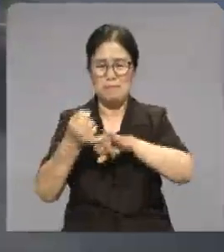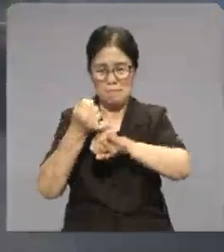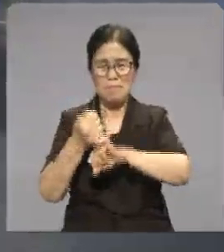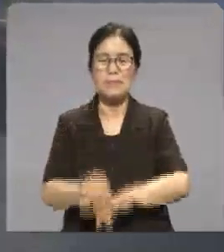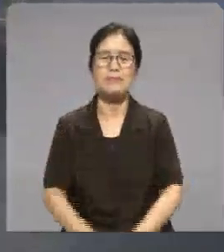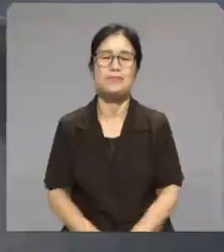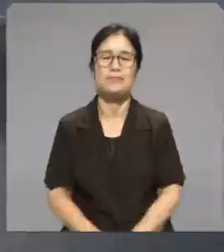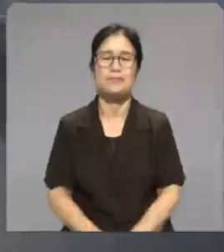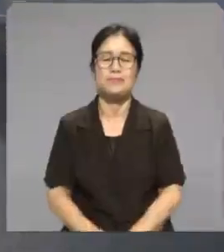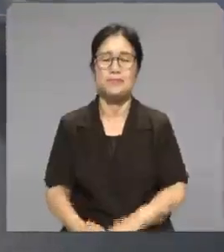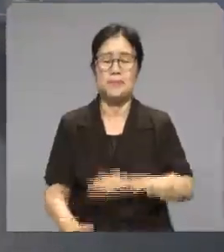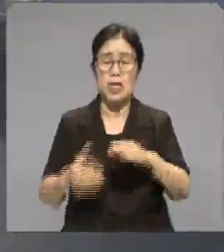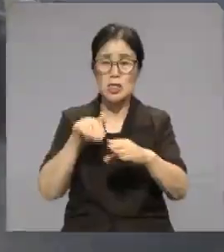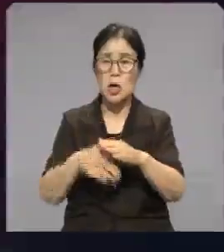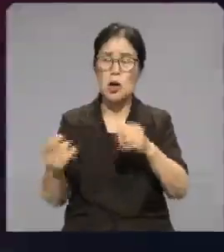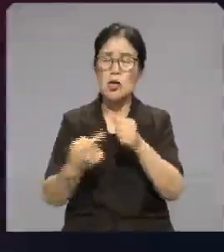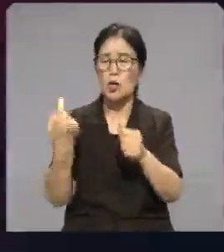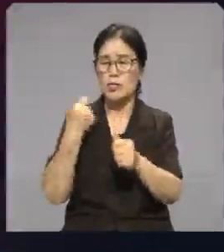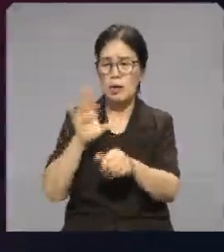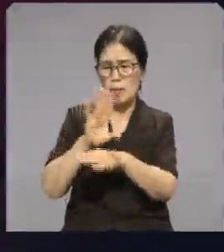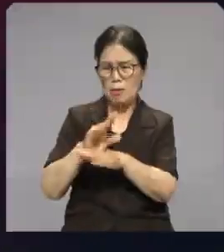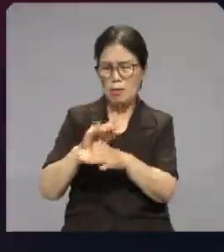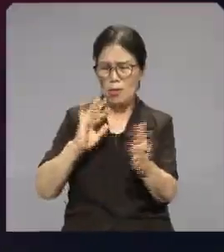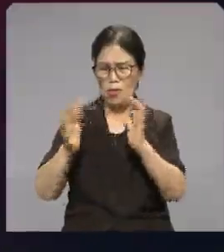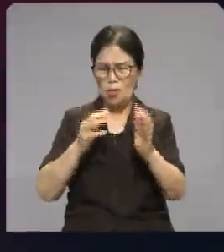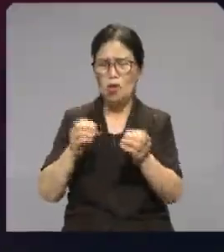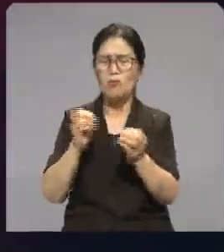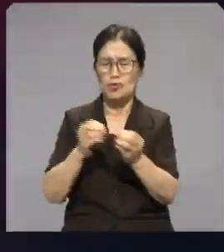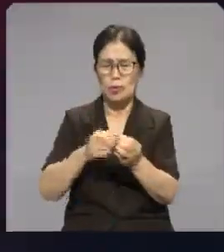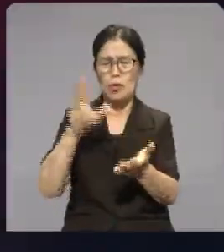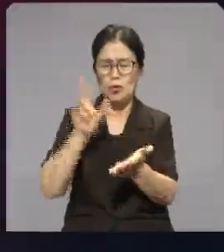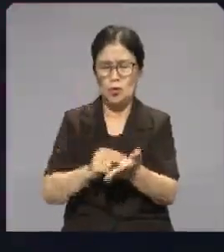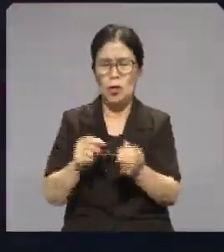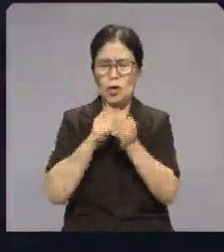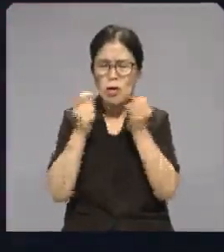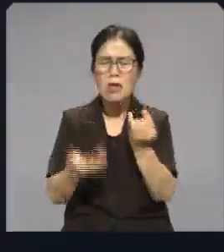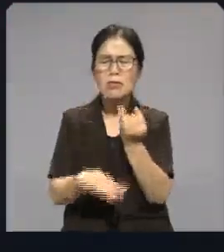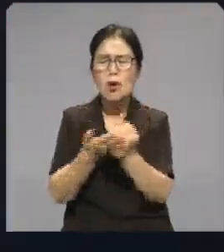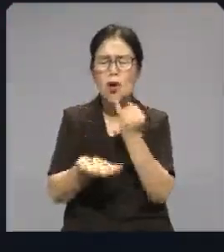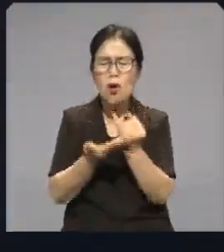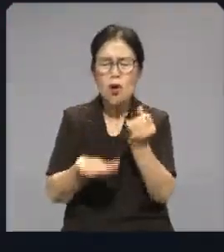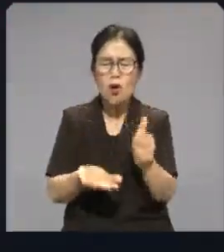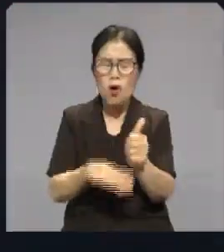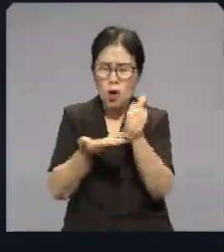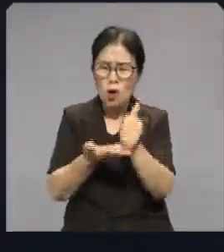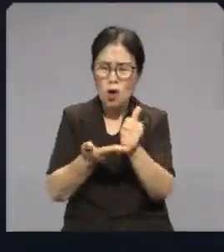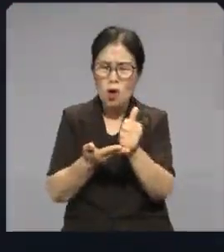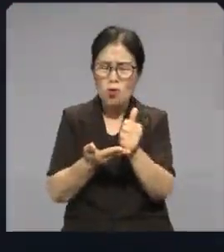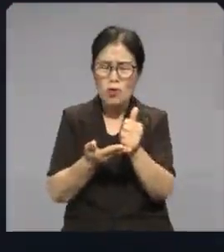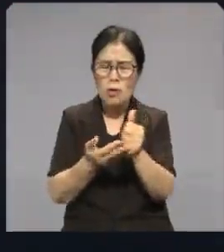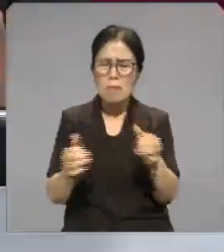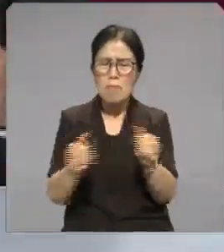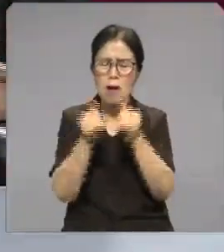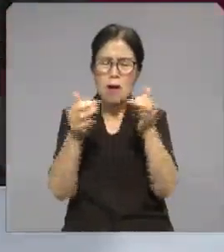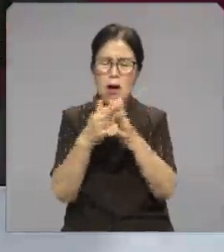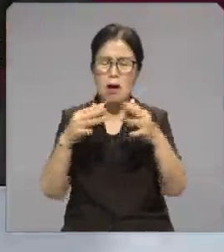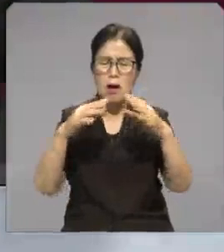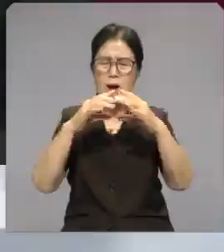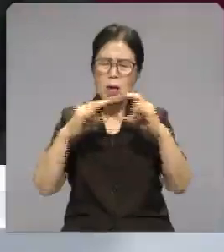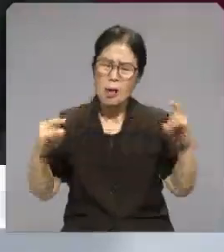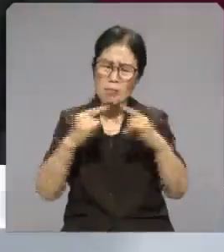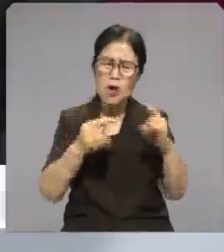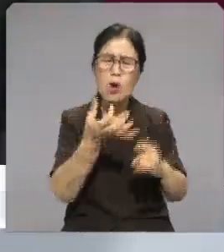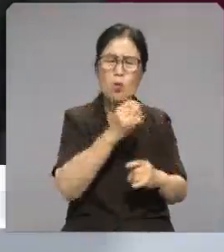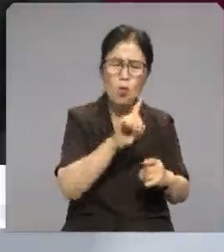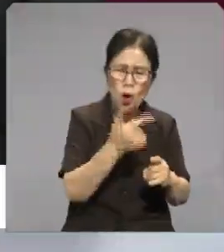앞서 당선관위는 어제 방송 토론회에서 문자 논란과 사천 의혹 등으로 충돌한 원안 후보와 캠프에 주의 시정 명령을